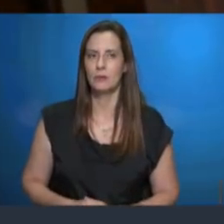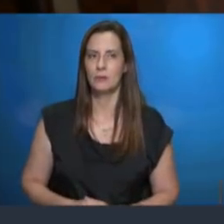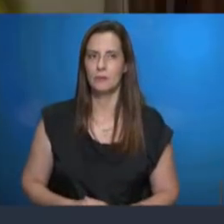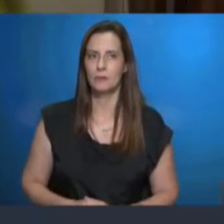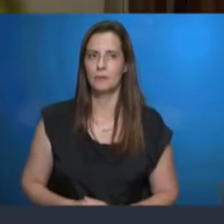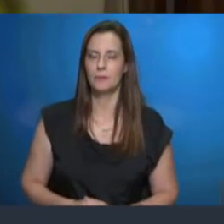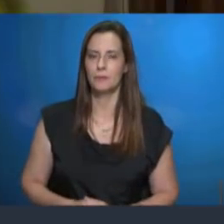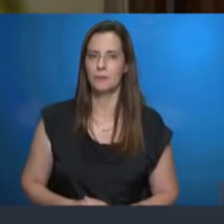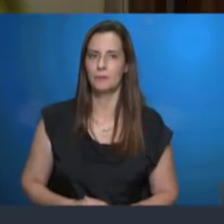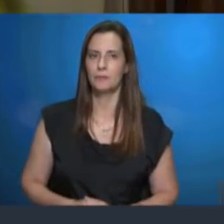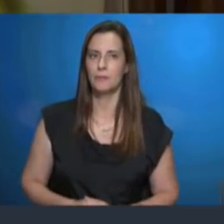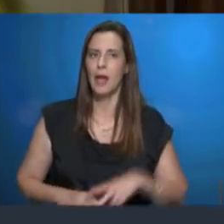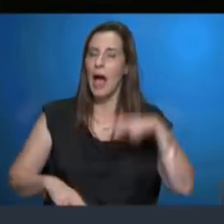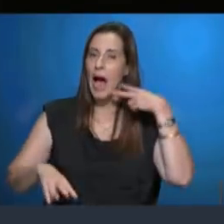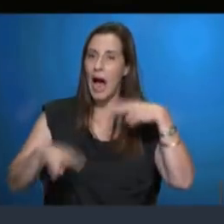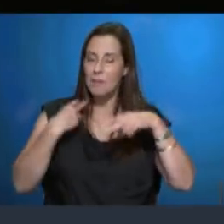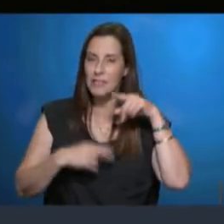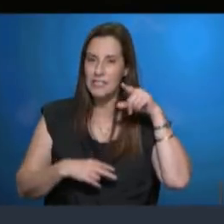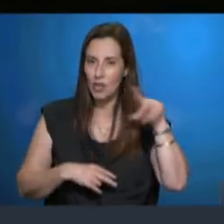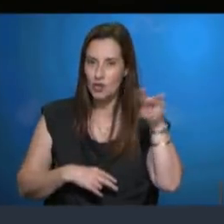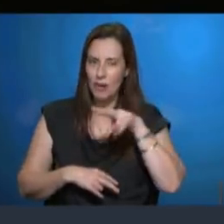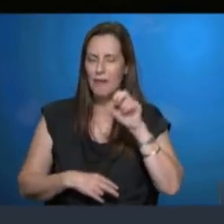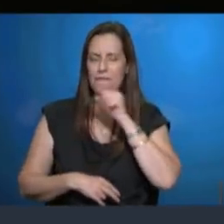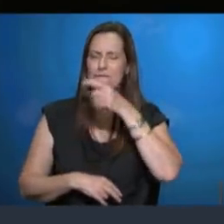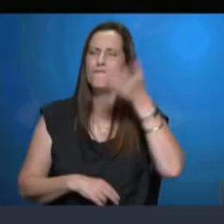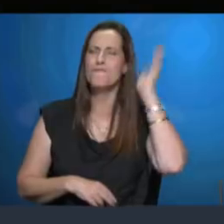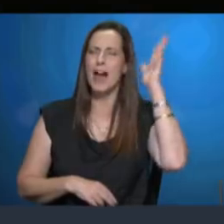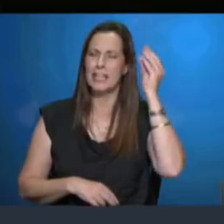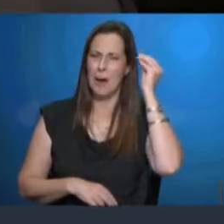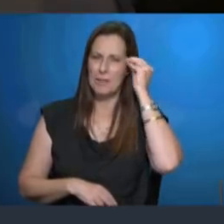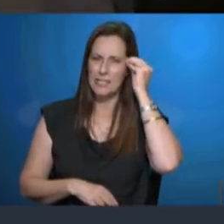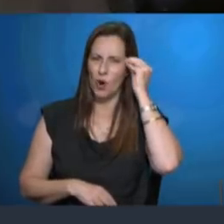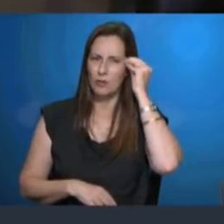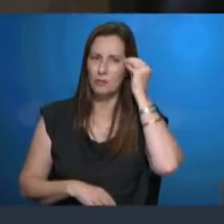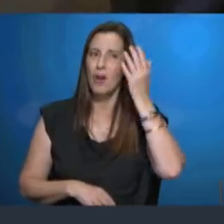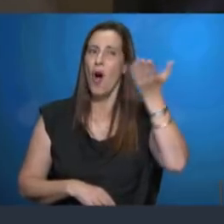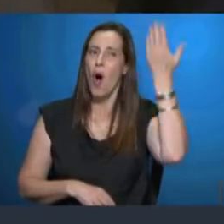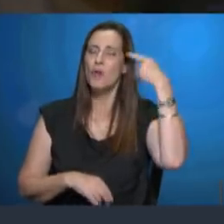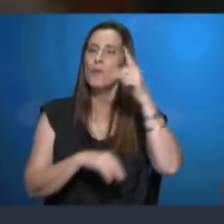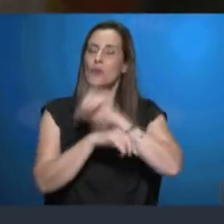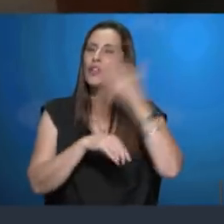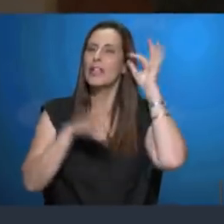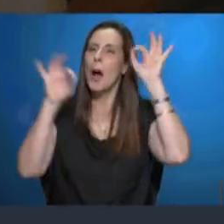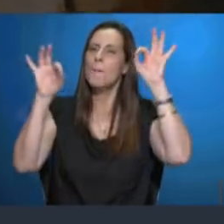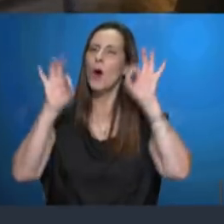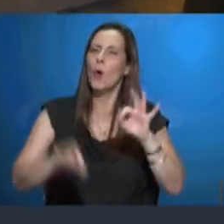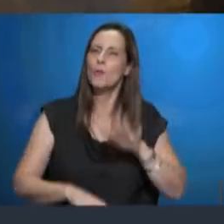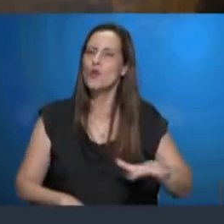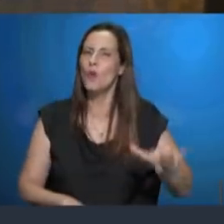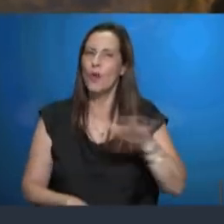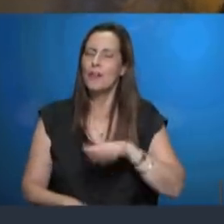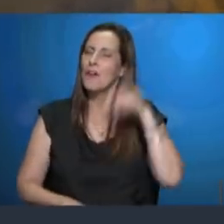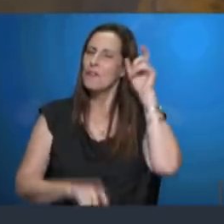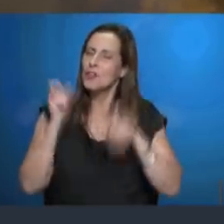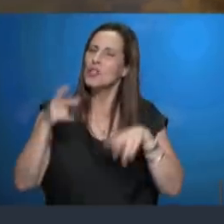אתה רוצה אור? כן. המסעדה של פורטו ודליה ותיקה מאוד בזיכרון יעקב. עוד מהימים שבהם הייתה מכולת שכונתית,